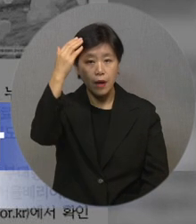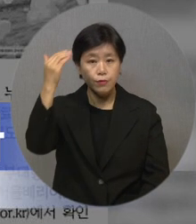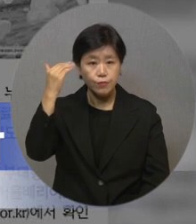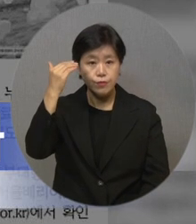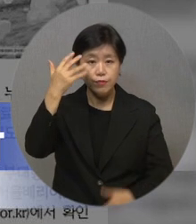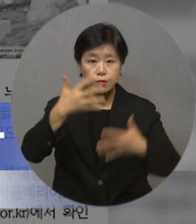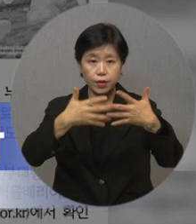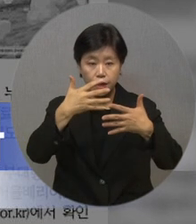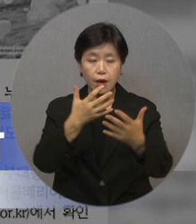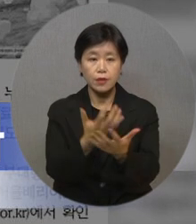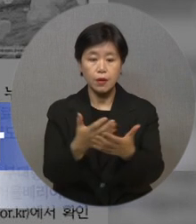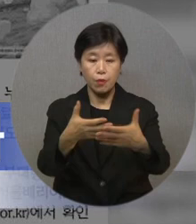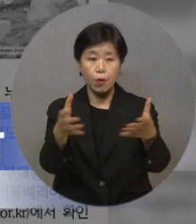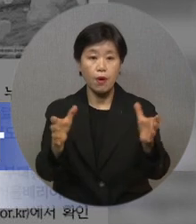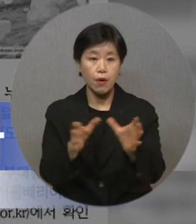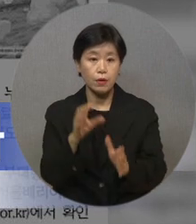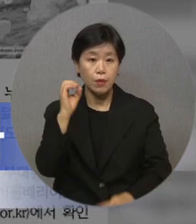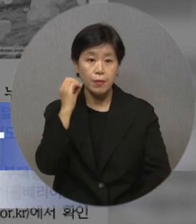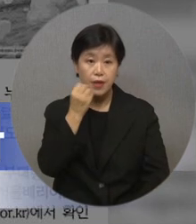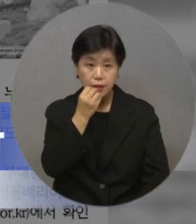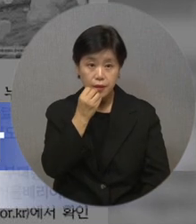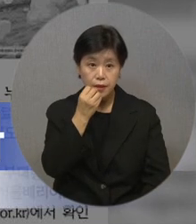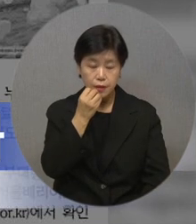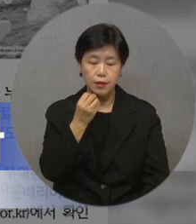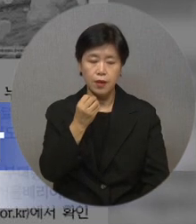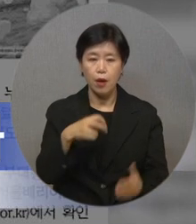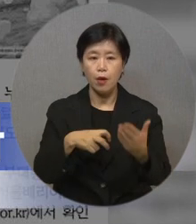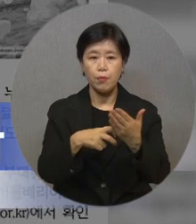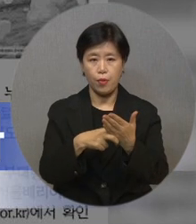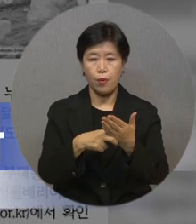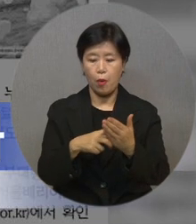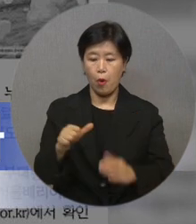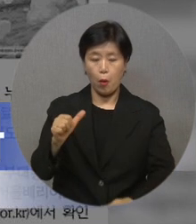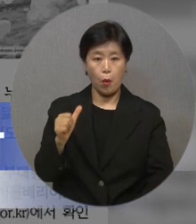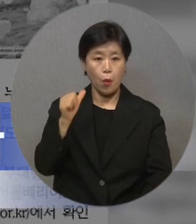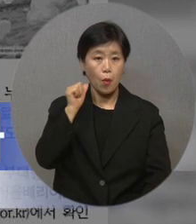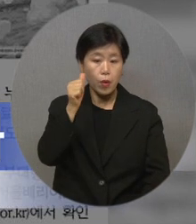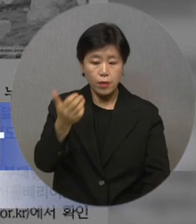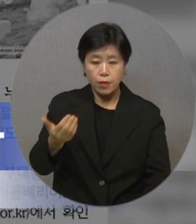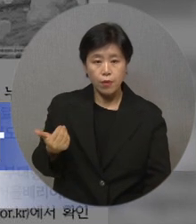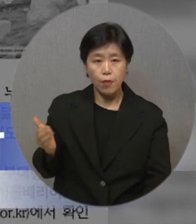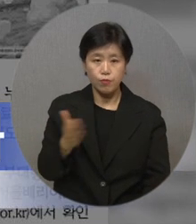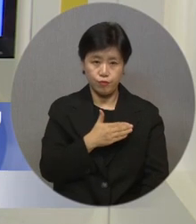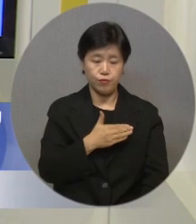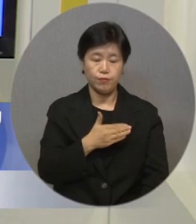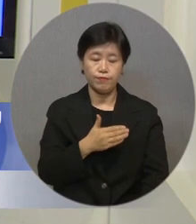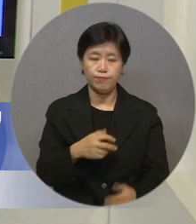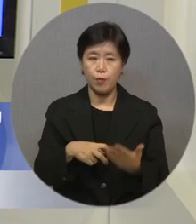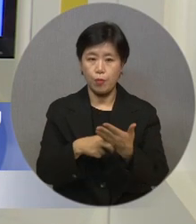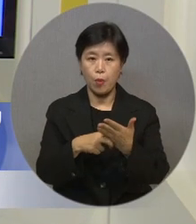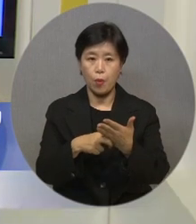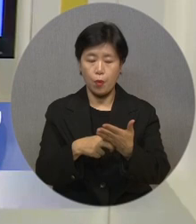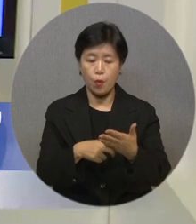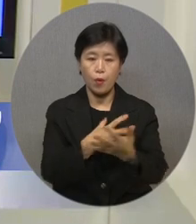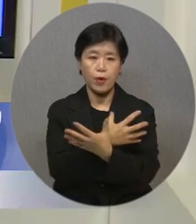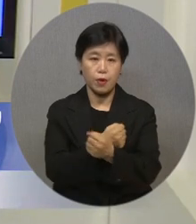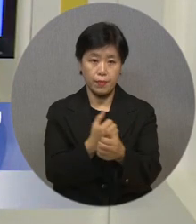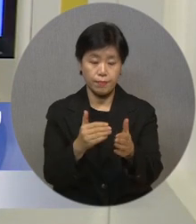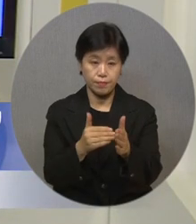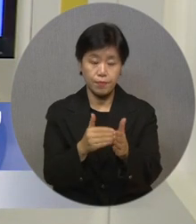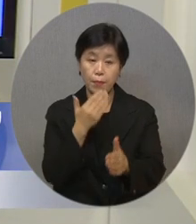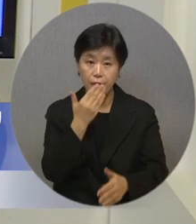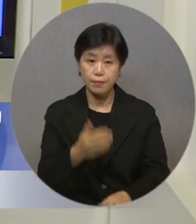홈페이지를 통해 상형 5일 전부터 무료로 예매할 수 있습니다 장애인 신문